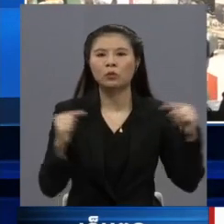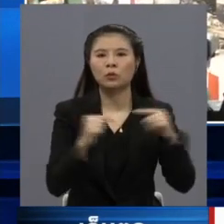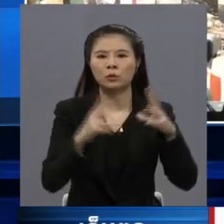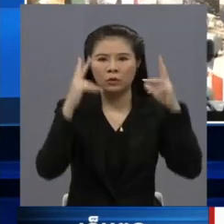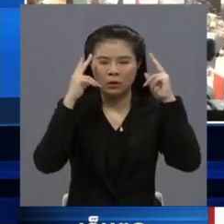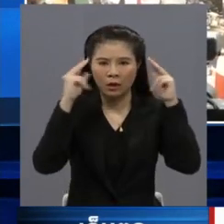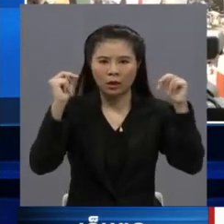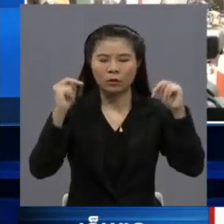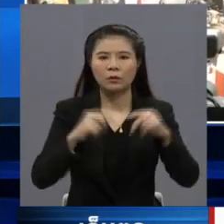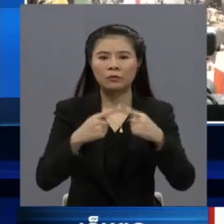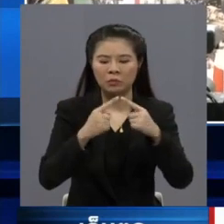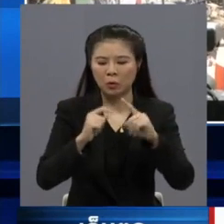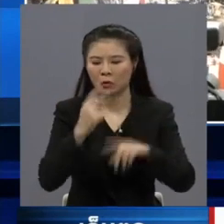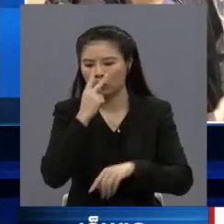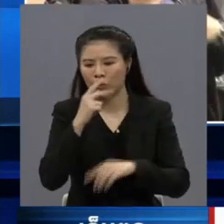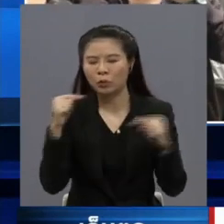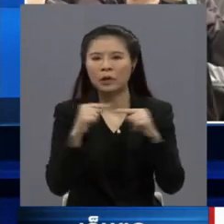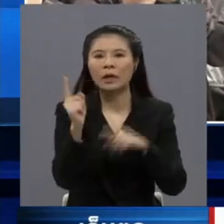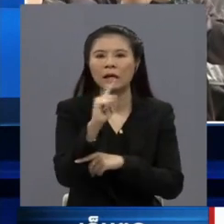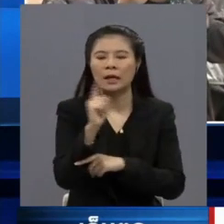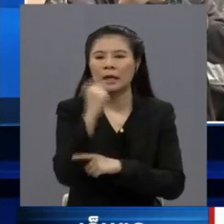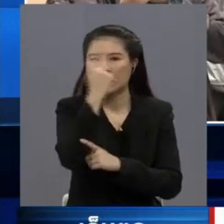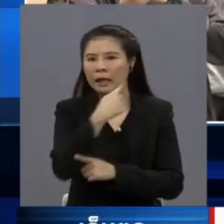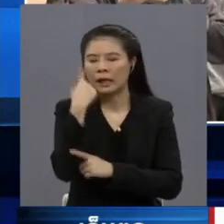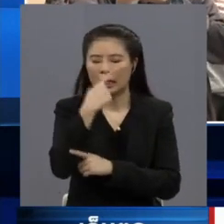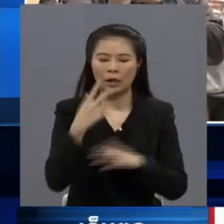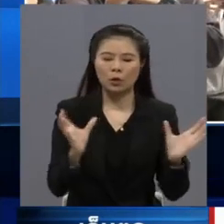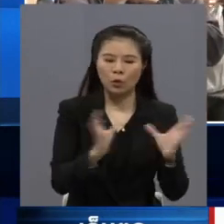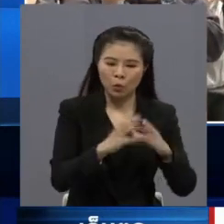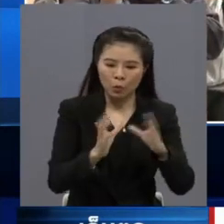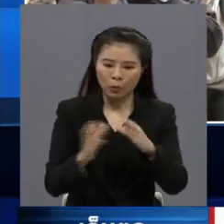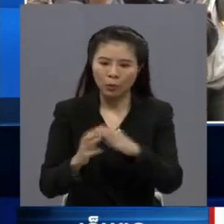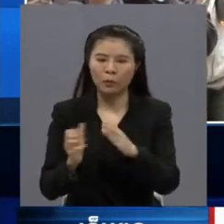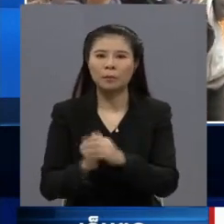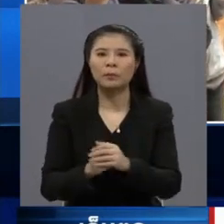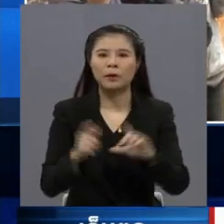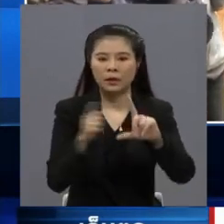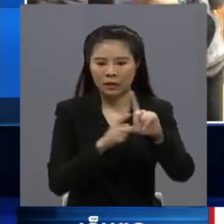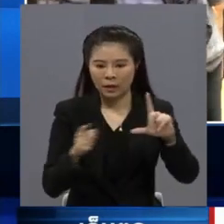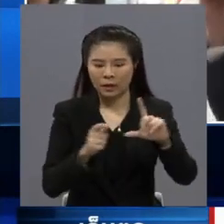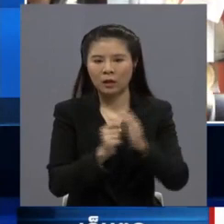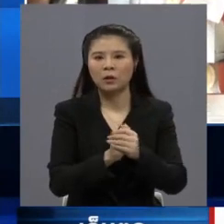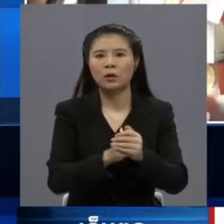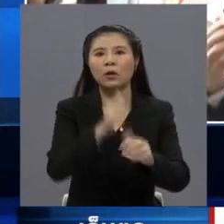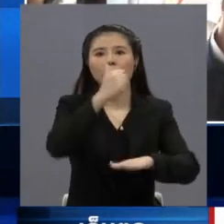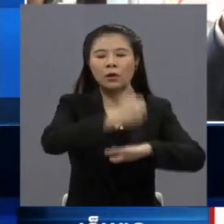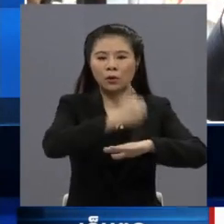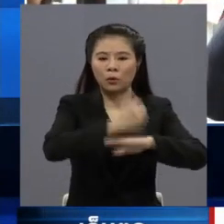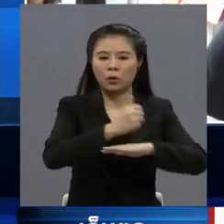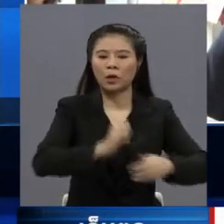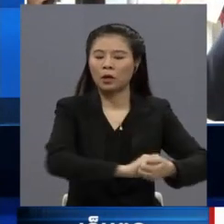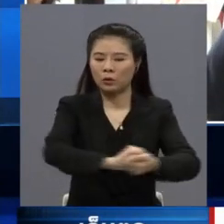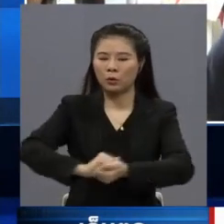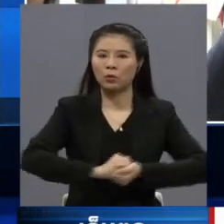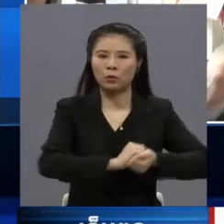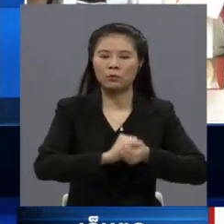เลือกจะสะท้อนการจับมือกันระหว่าง8พรรคการเมืองที่มีพรรคก้าวไกลเป็นแกนนำยังคงมีความเหนียวแน่นและเ